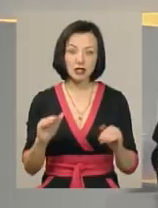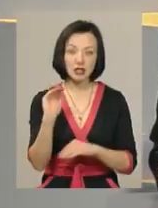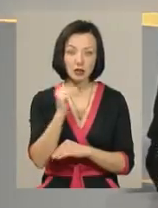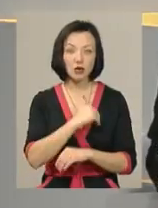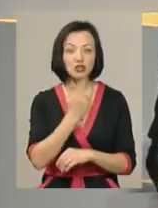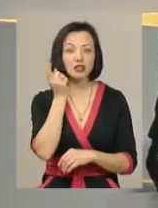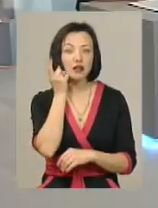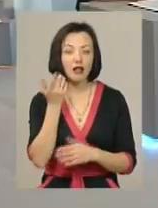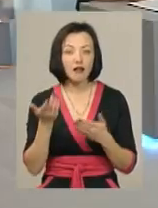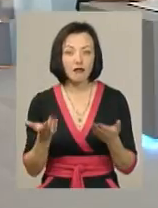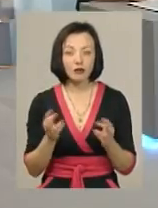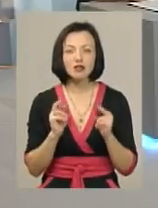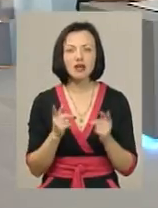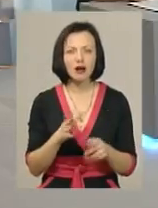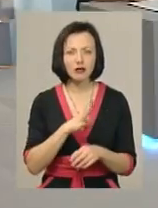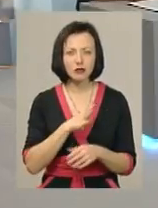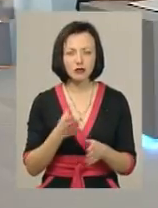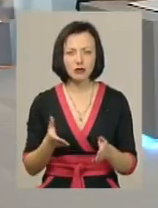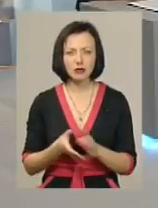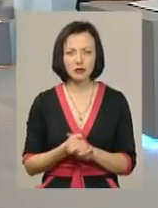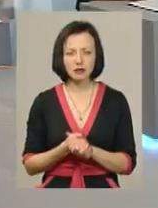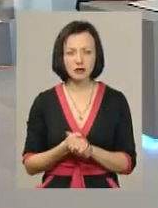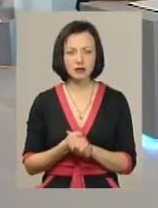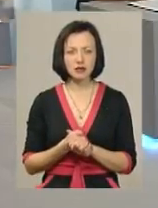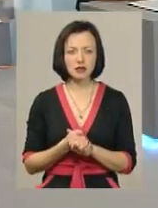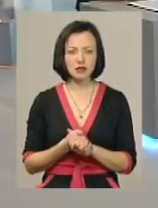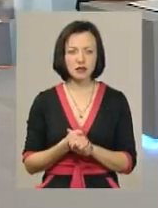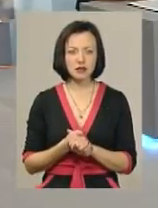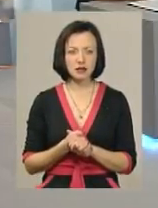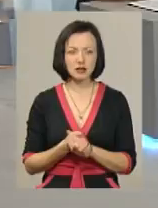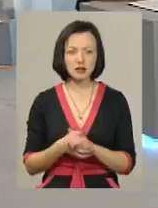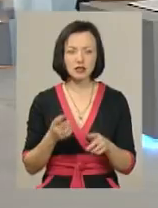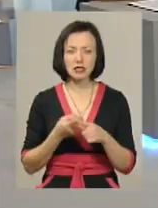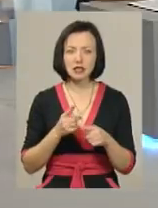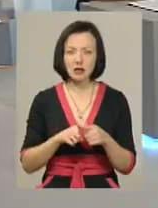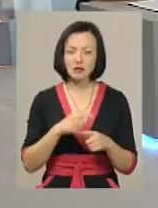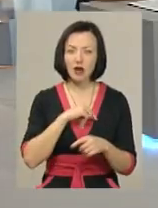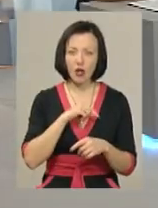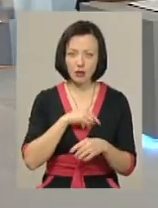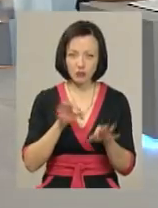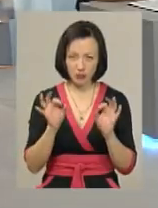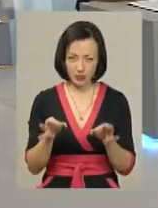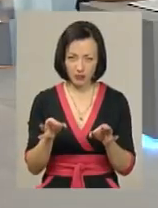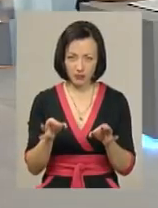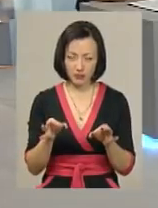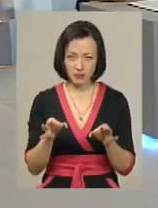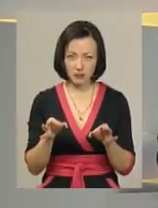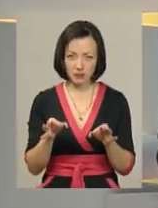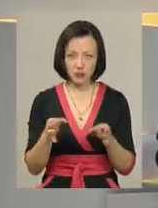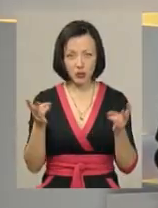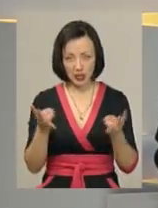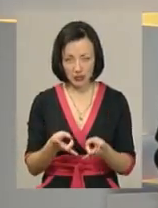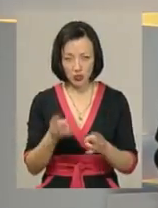Дитина хоче телефон і от як тоді бути Ну це це ж чи психологічно це